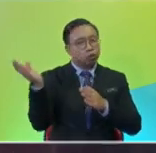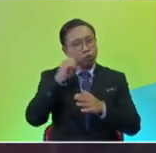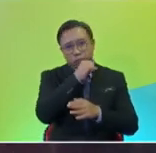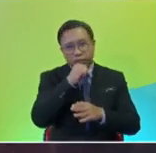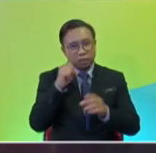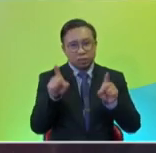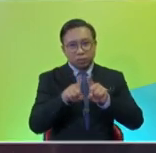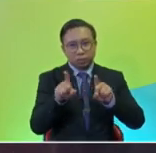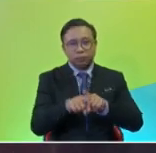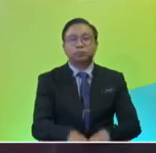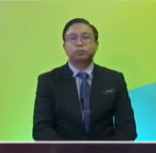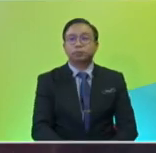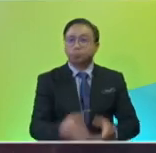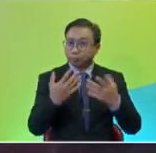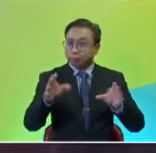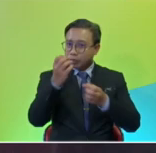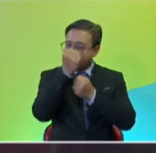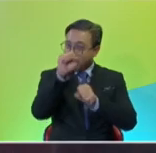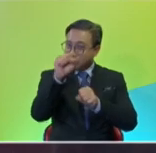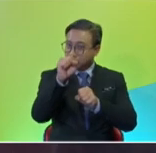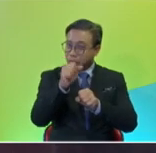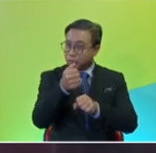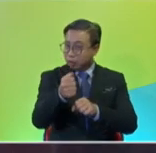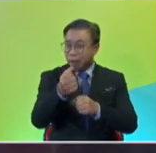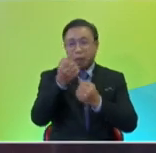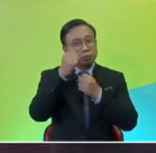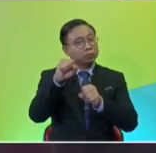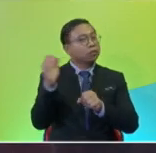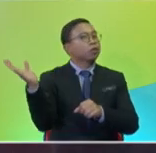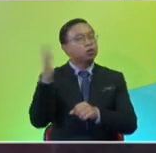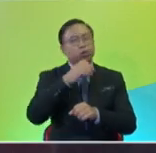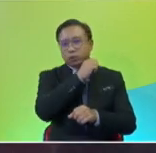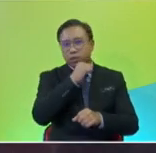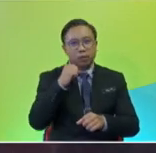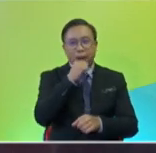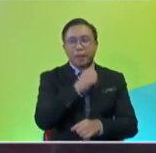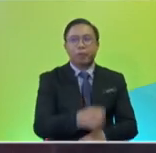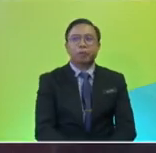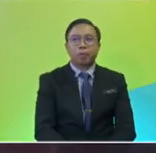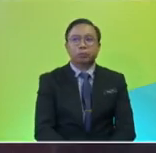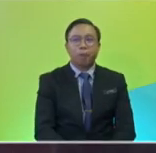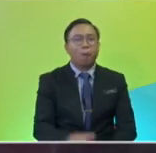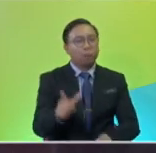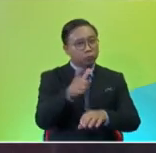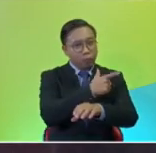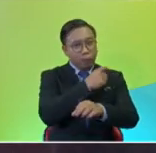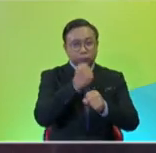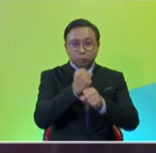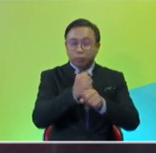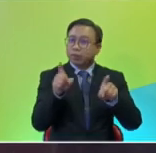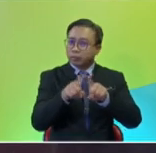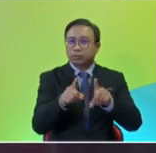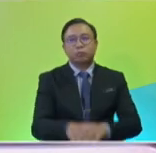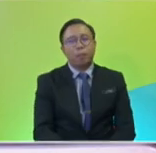sama-sama, okey? Cikgu dah sedia? Ya. Anda semua dah sedia? Jom kita nyanyi. Lagu kerjasama. Baik.